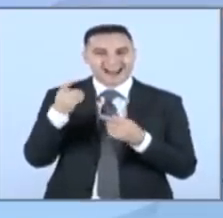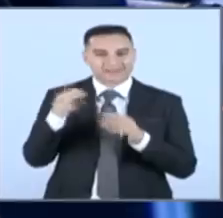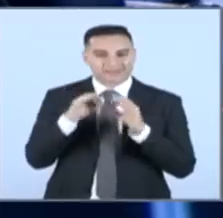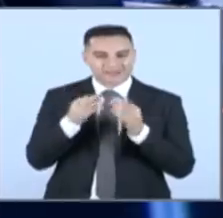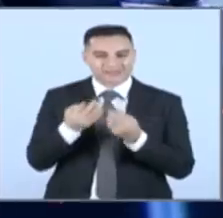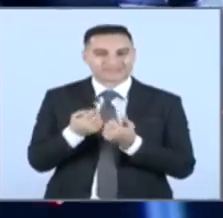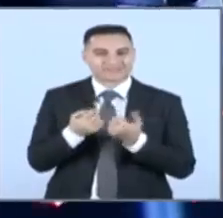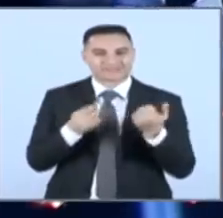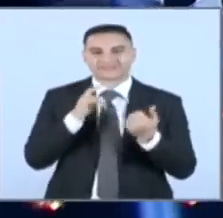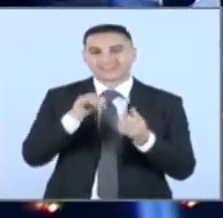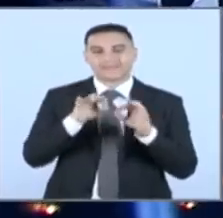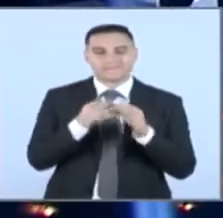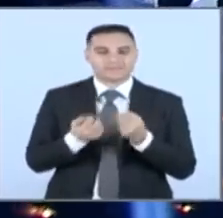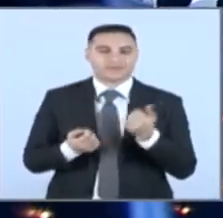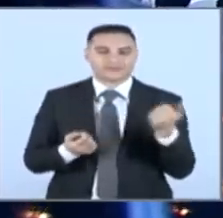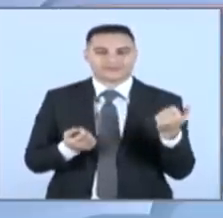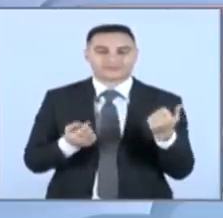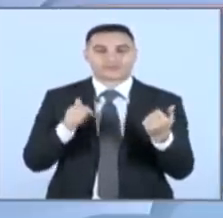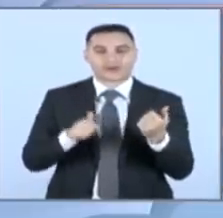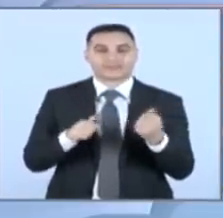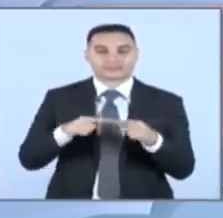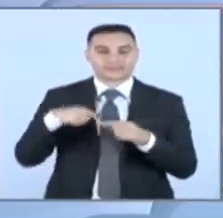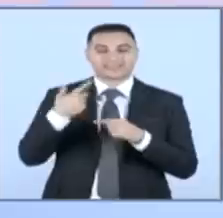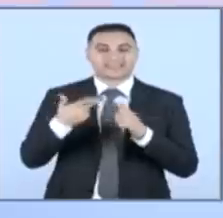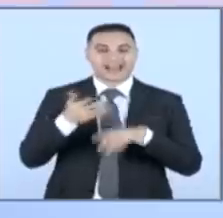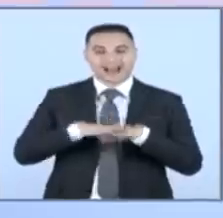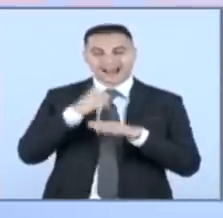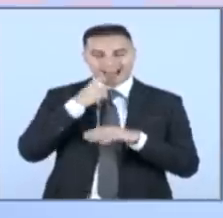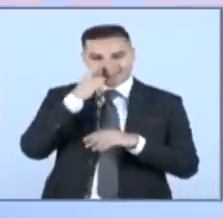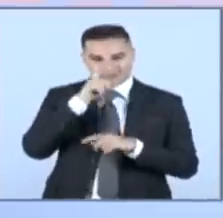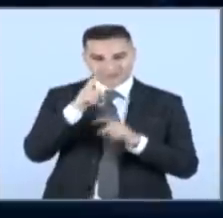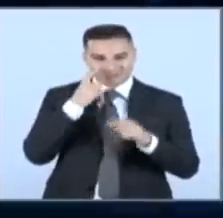نيازي، 50 عيلة طه. ودلوقتي مع الفقرة الثالثة، فقرة الفنون.